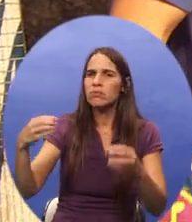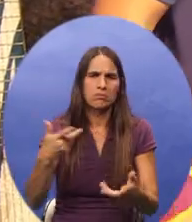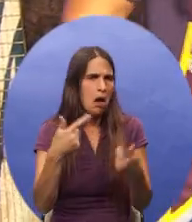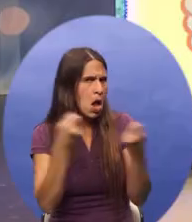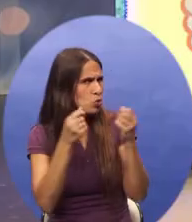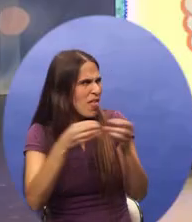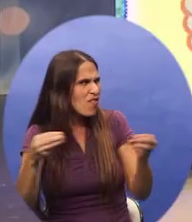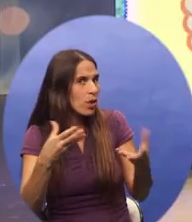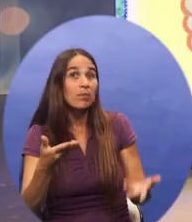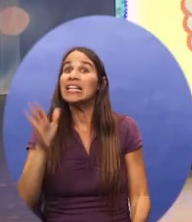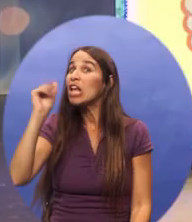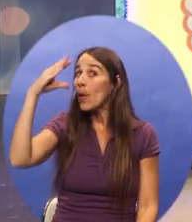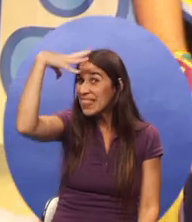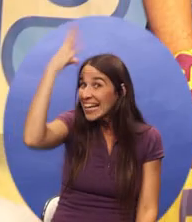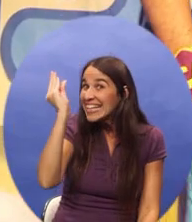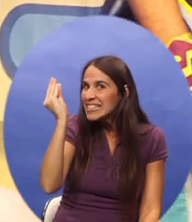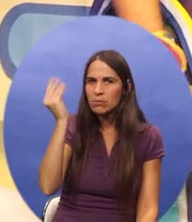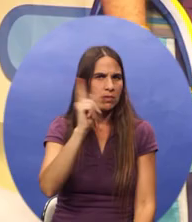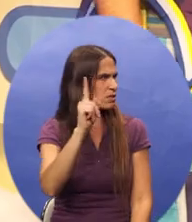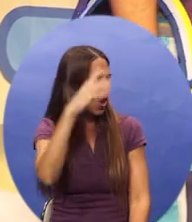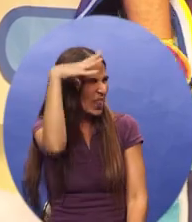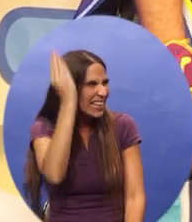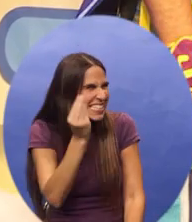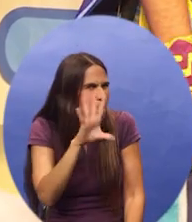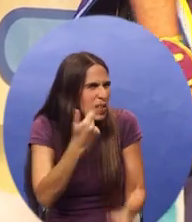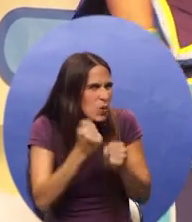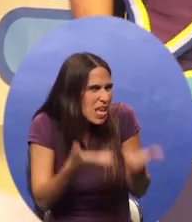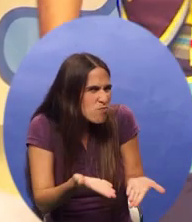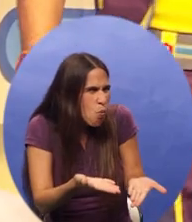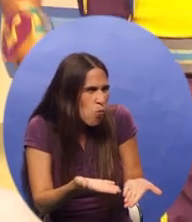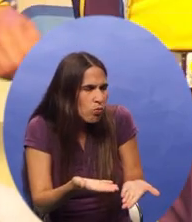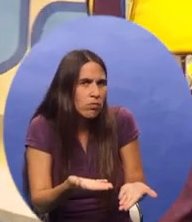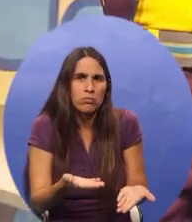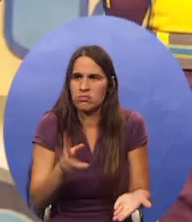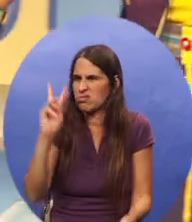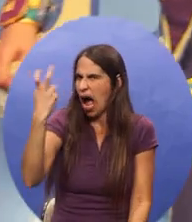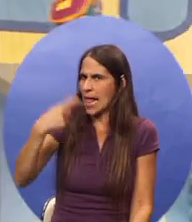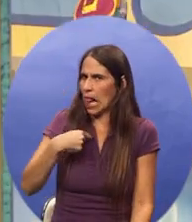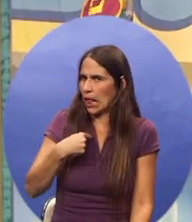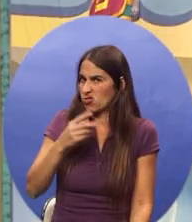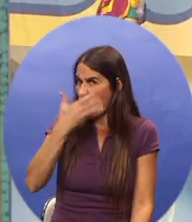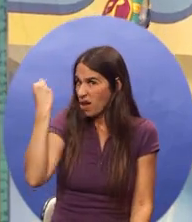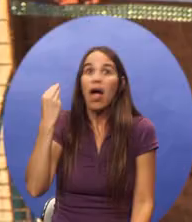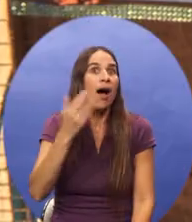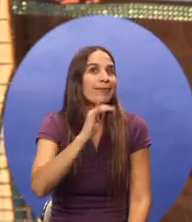מלפפונים? שלום לדרדסים. לא דרדסים, מה אתה עושה פה בכלל? קראת לי, שכחת? נכון.